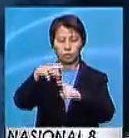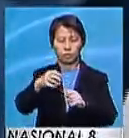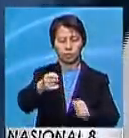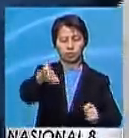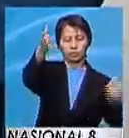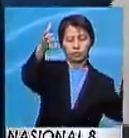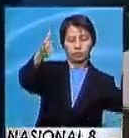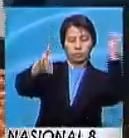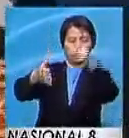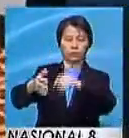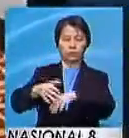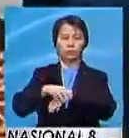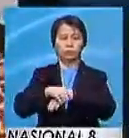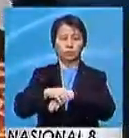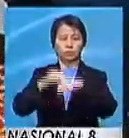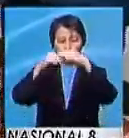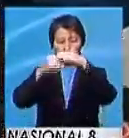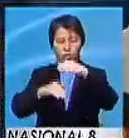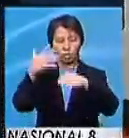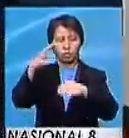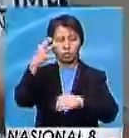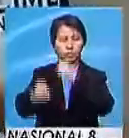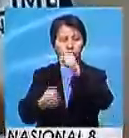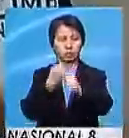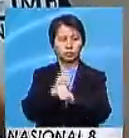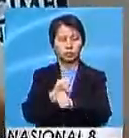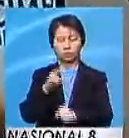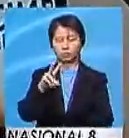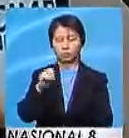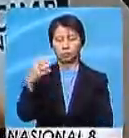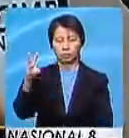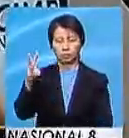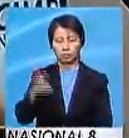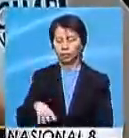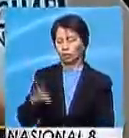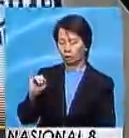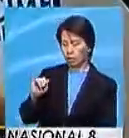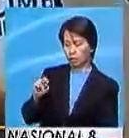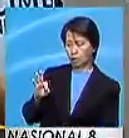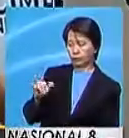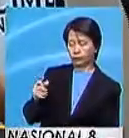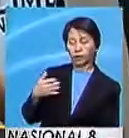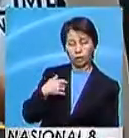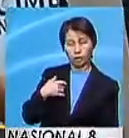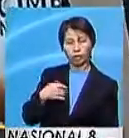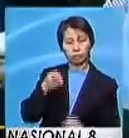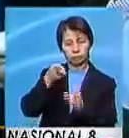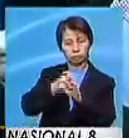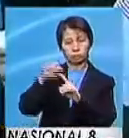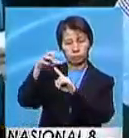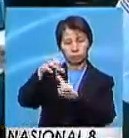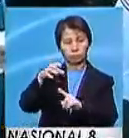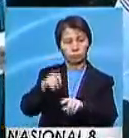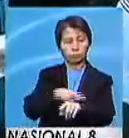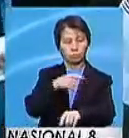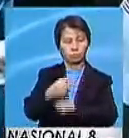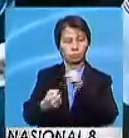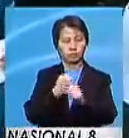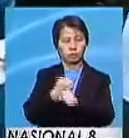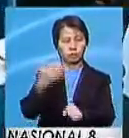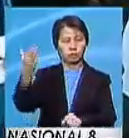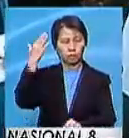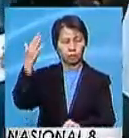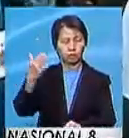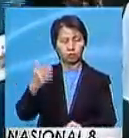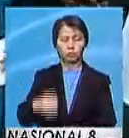terbuka British bawah 15 tahun 2016, Aifa pernah menjuarai beberapa kejohanan lain sepanjang tahun lalu.